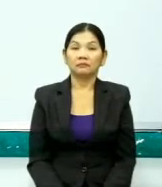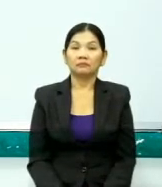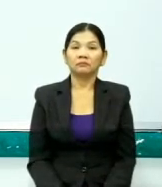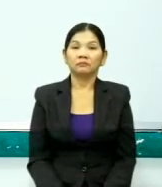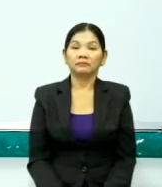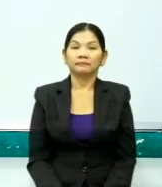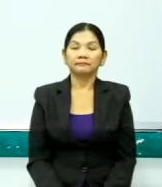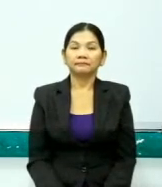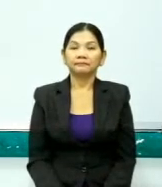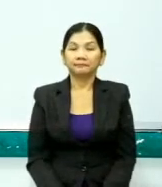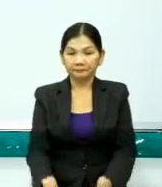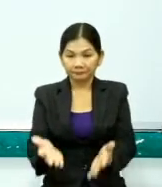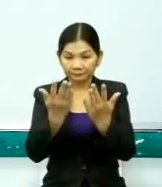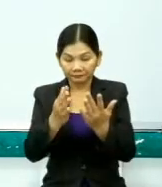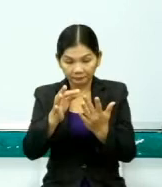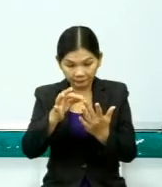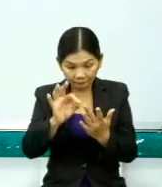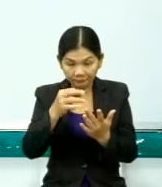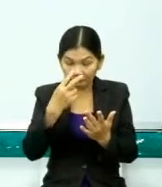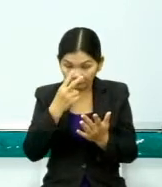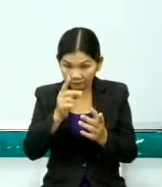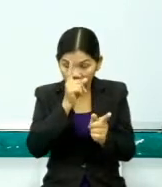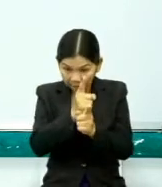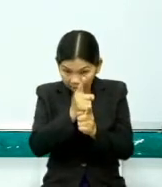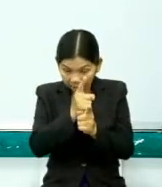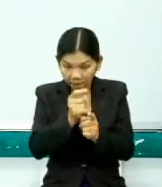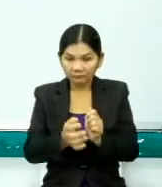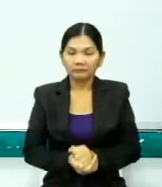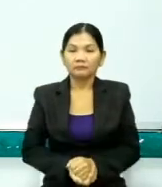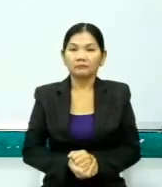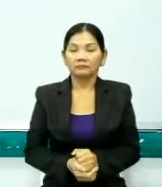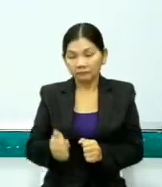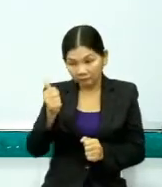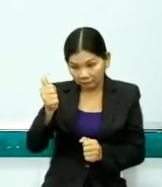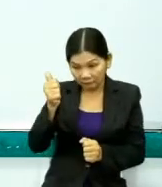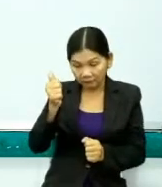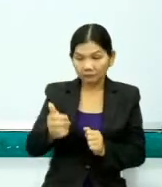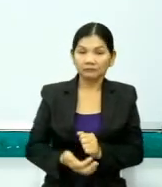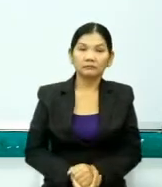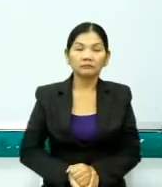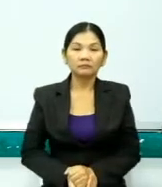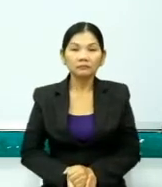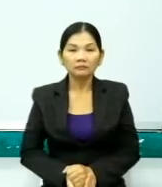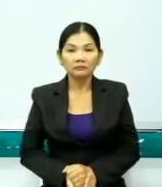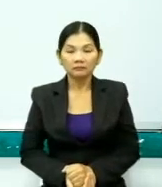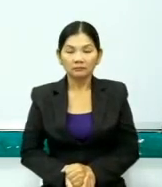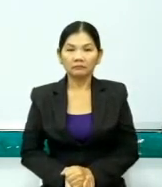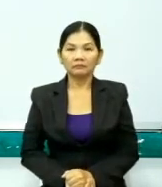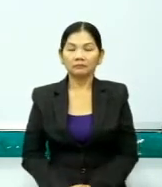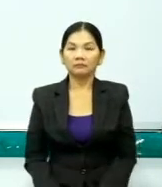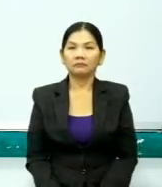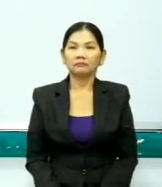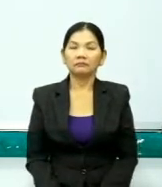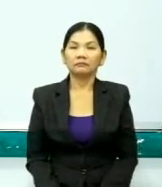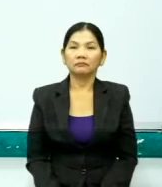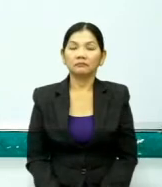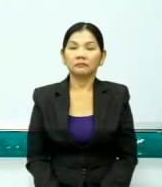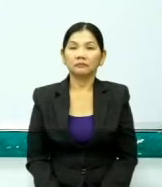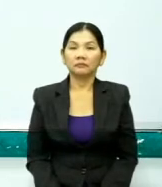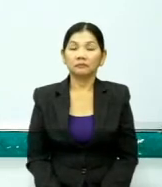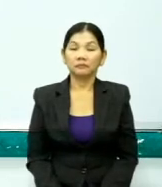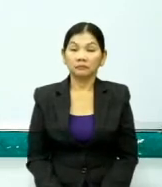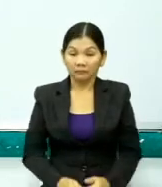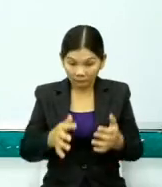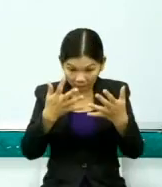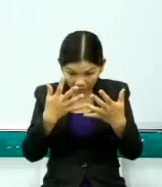chà lấy cúp tiếng tuột tam nè kru ba trăm trời hỏi cứ con bù cài tiếng ốc nè nó chà rồi rồi hay